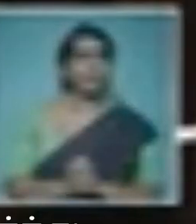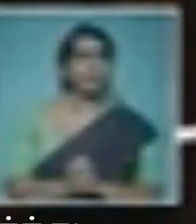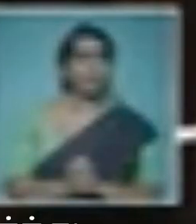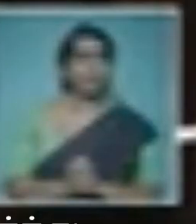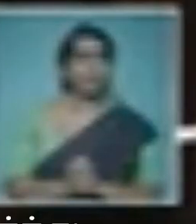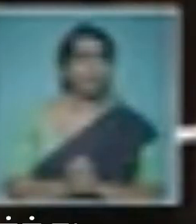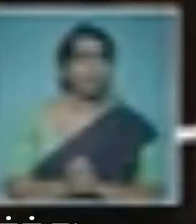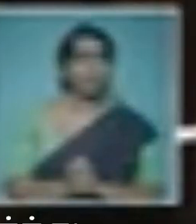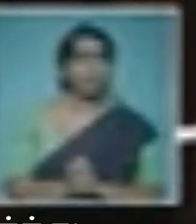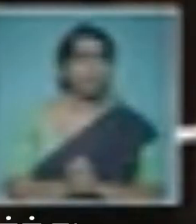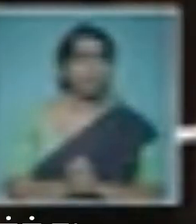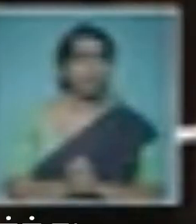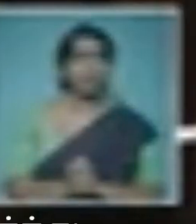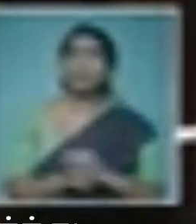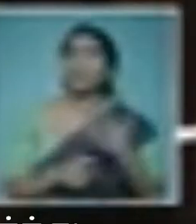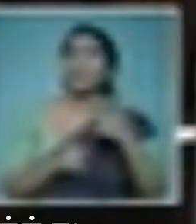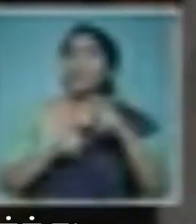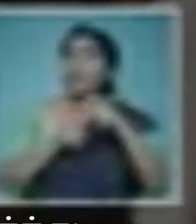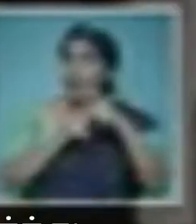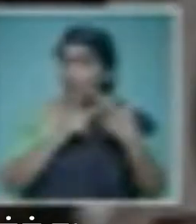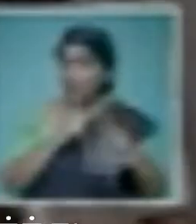सपोर्ट फॉर लो इनकम डिसेबल पर्सन्स